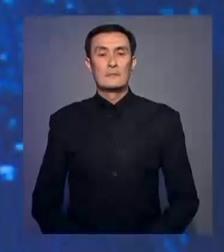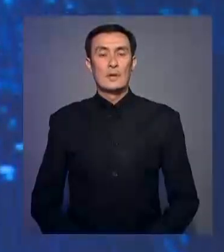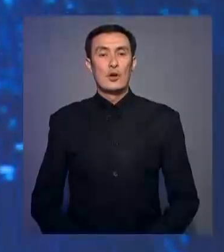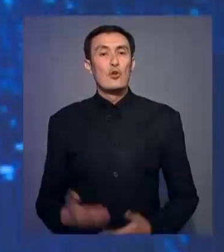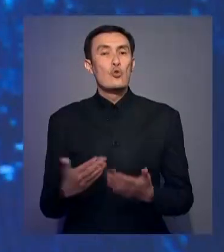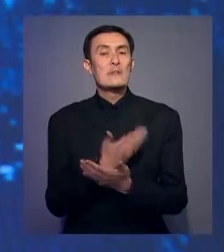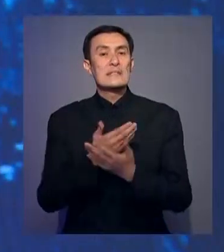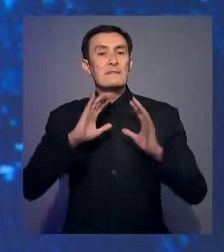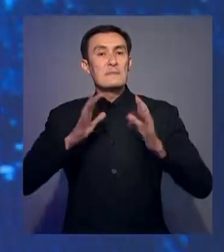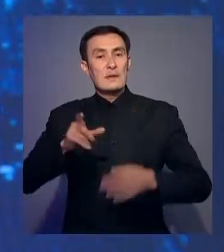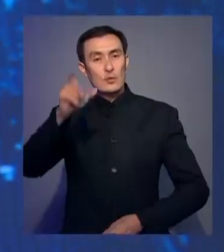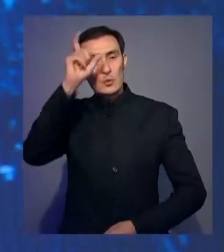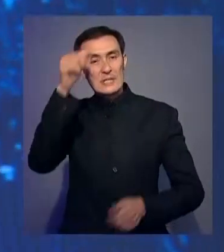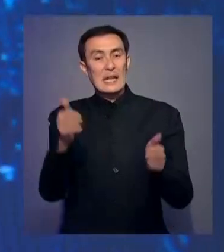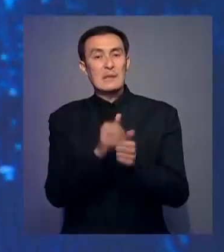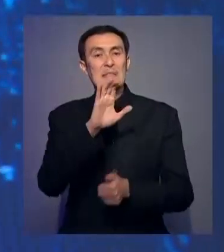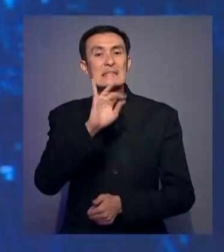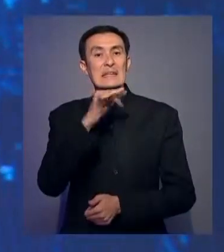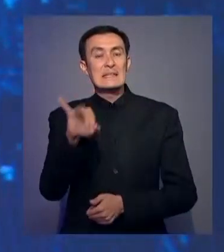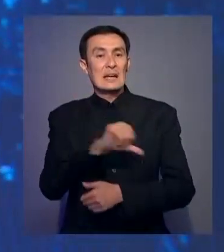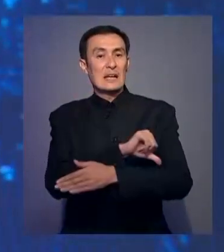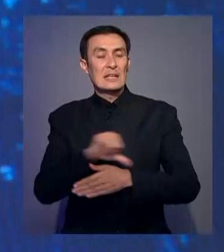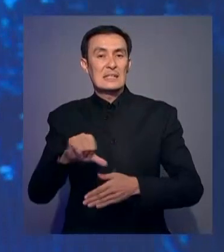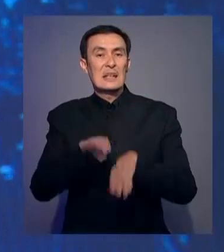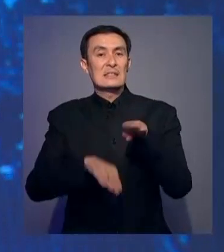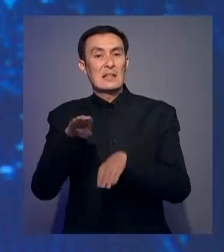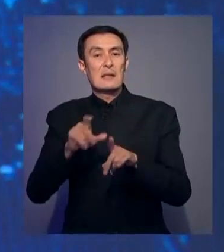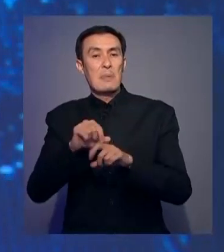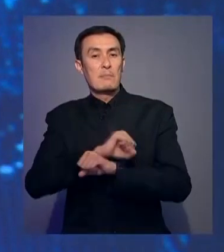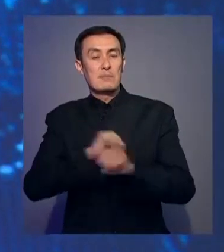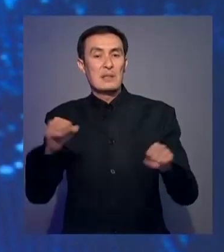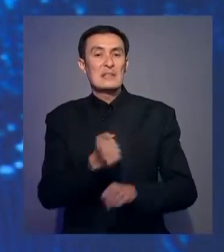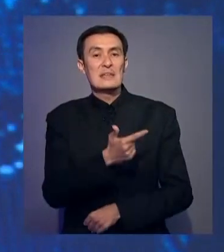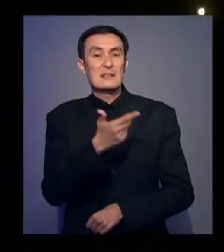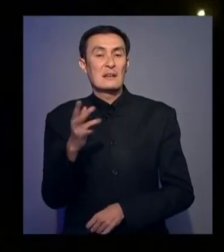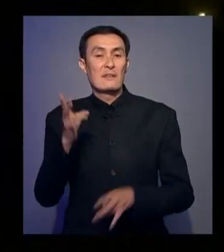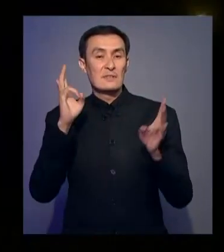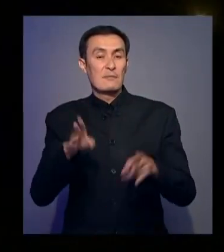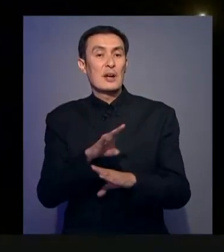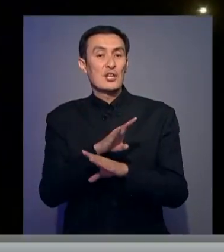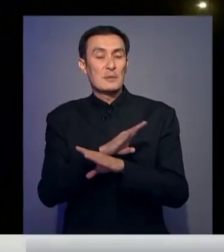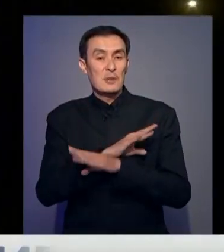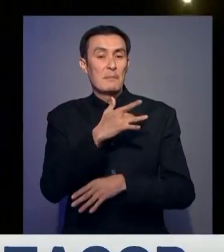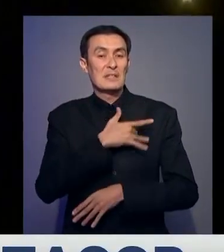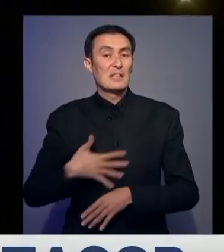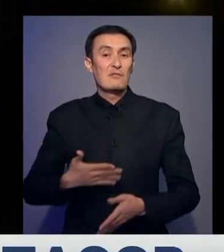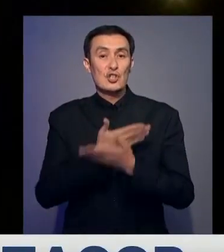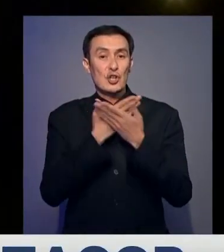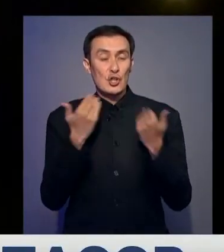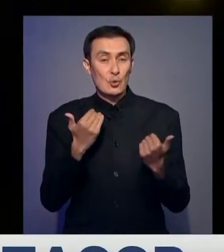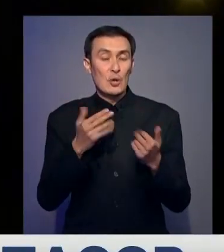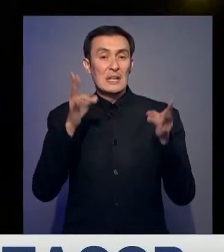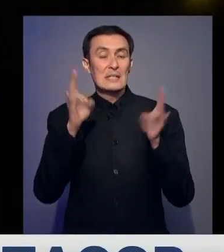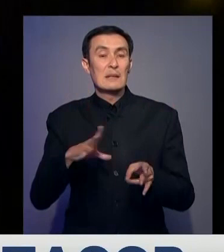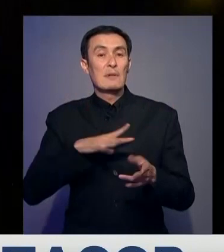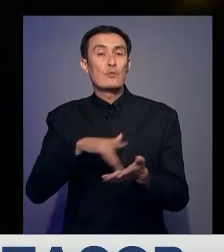К событиям в мире. В Турции, недалеко от сирийской границы, на складе с боеприпасами прогремело несколько взрывов. Погибших и пострадавших нет.